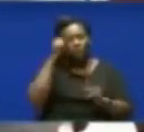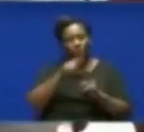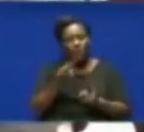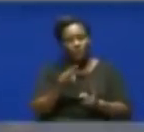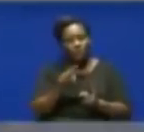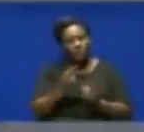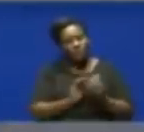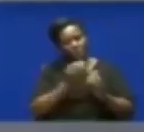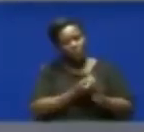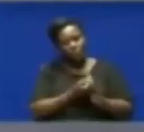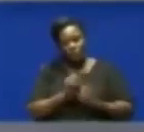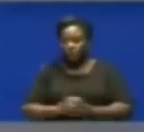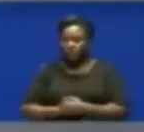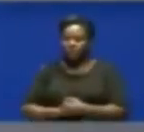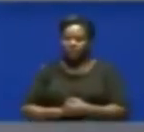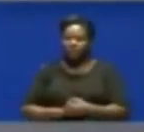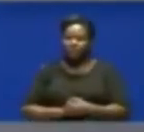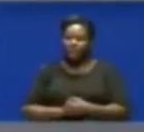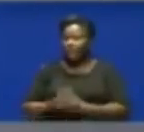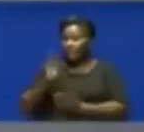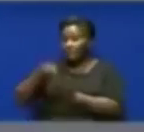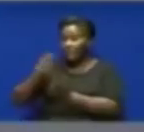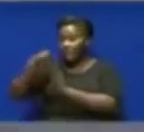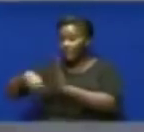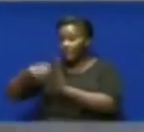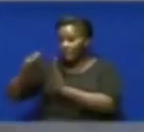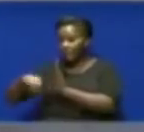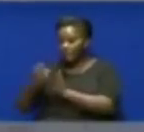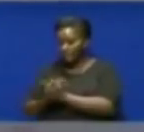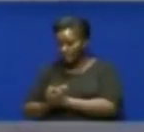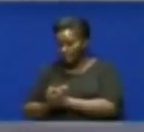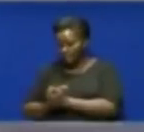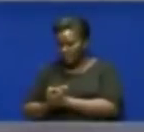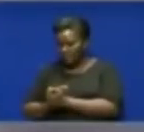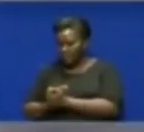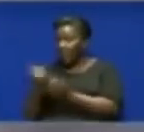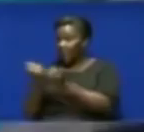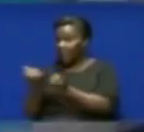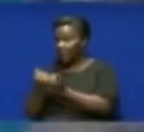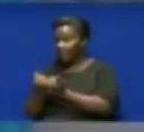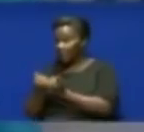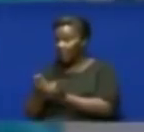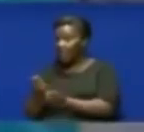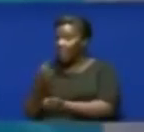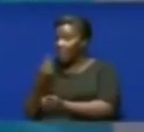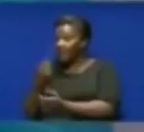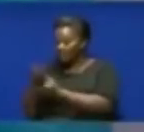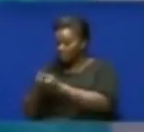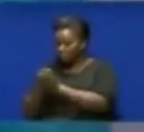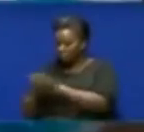Tumuombe Mungu. Nipo katika kiwanda kimoja kinachozalisha dawa ya kusafishia mikono maarufu